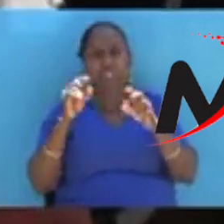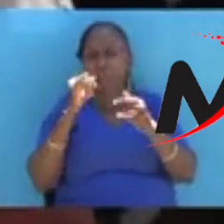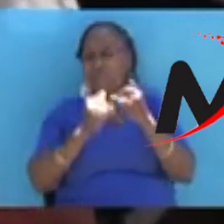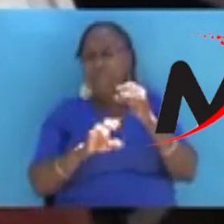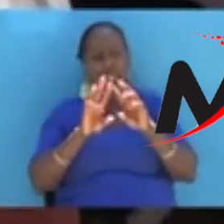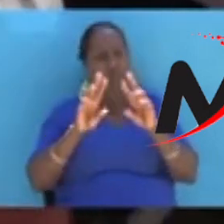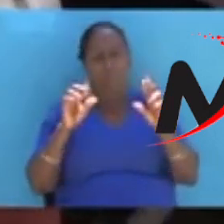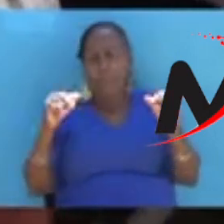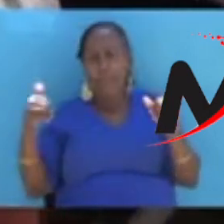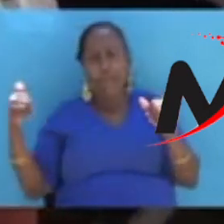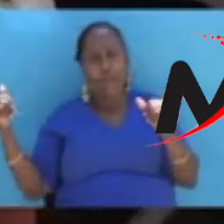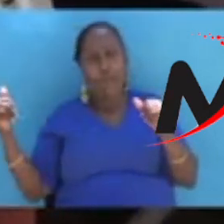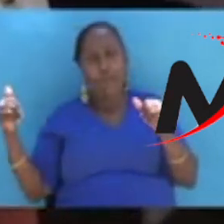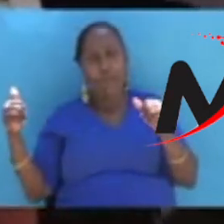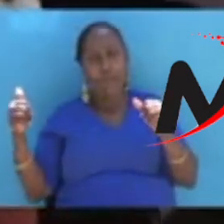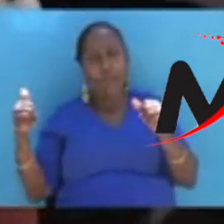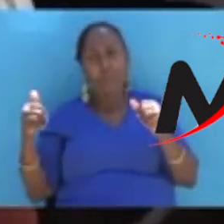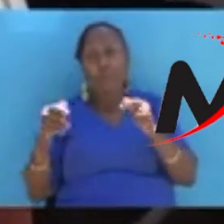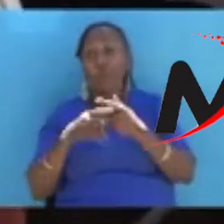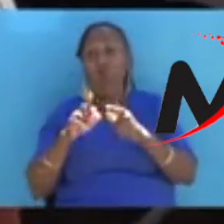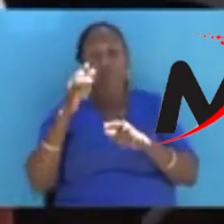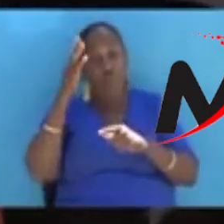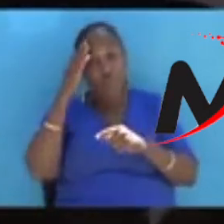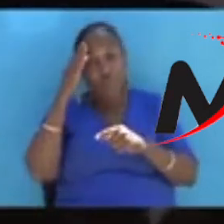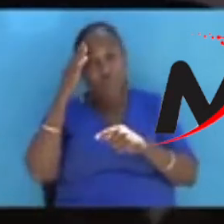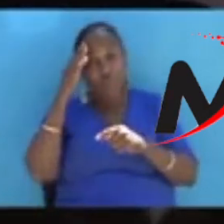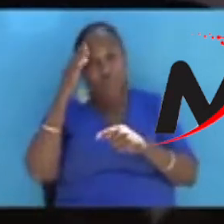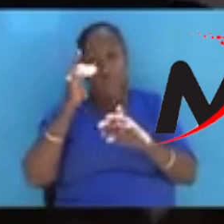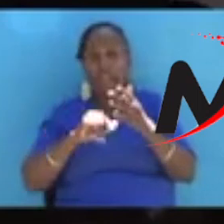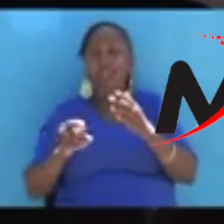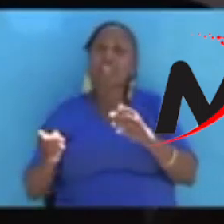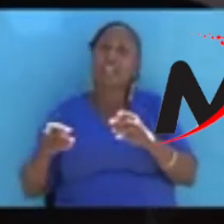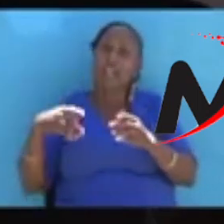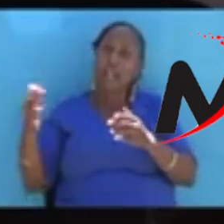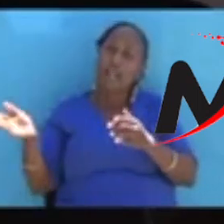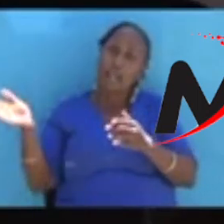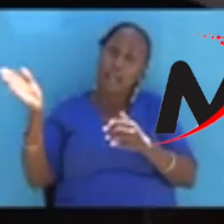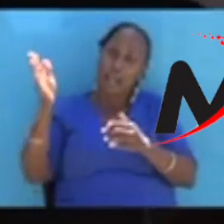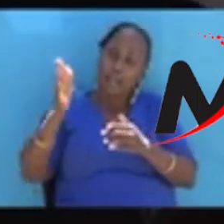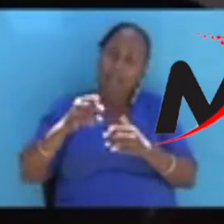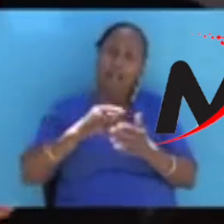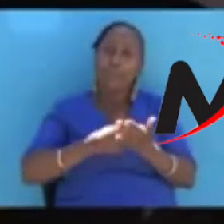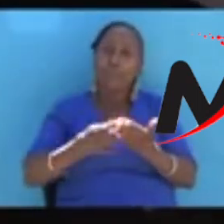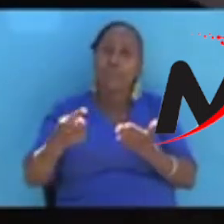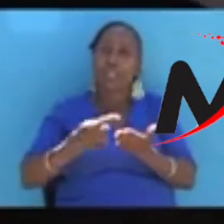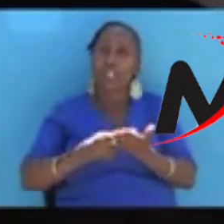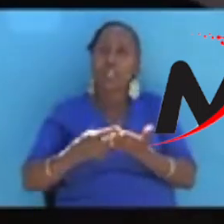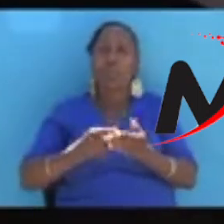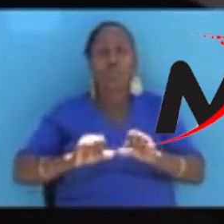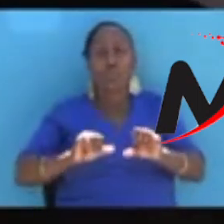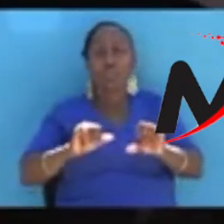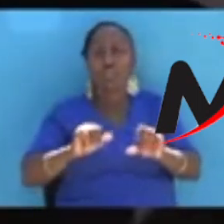tulikuwa tunatarajia, lakini tunajua katika hii wiki na kuja tutaenda tuendelea